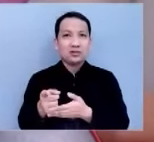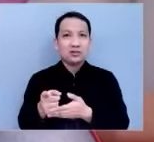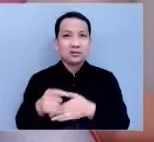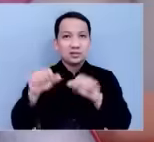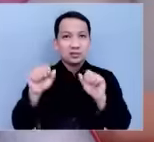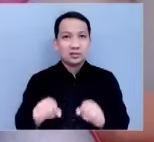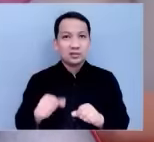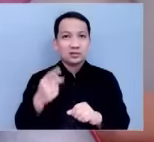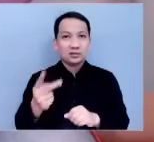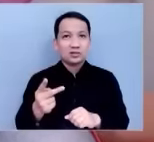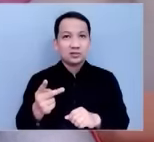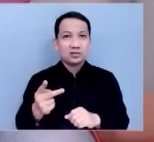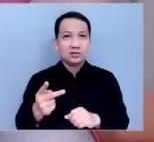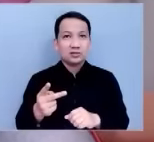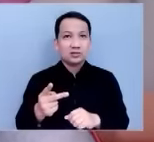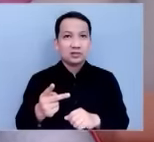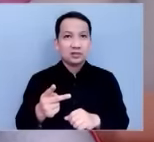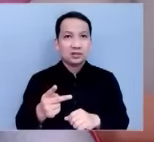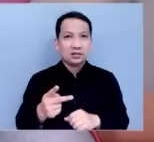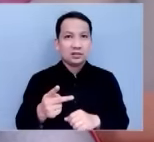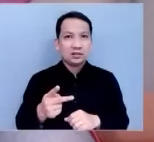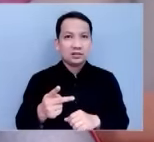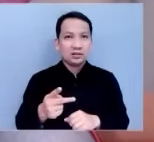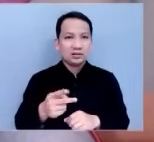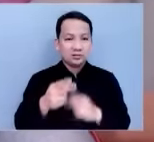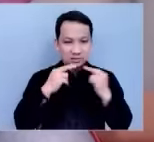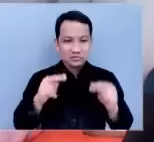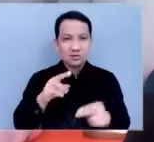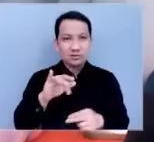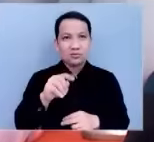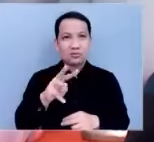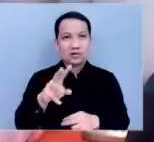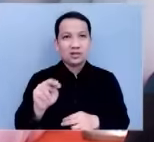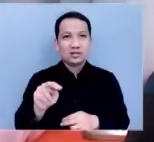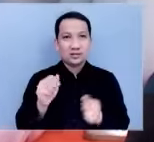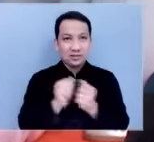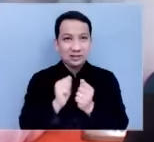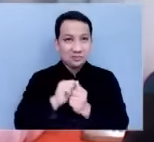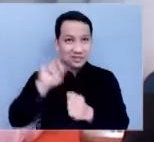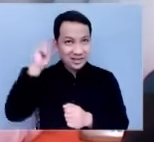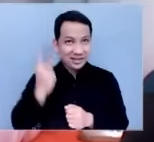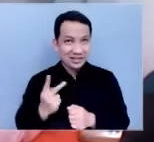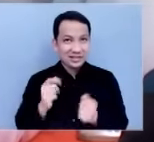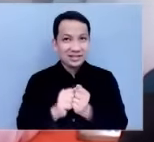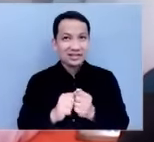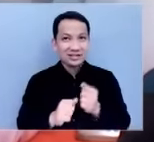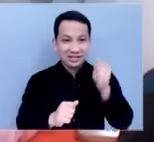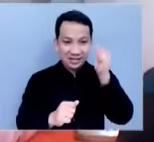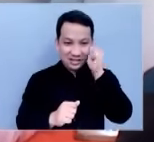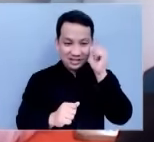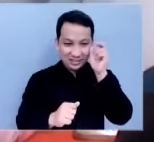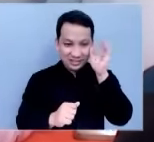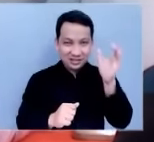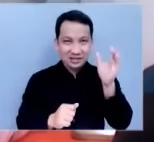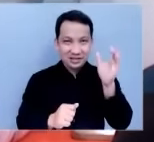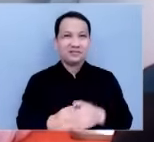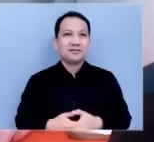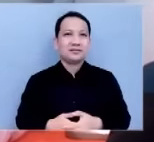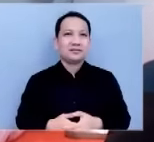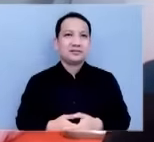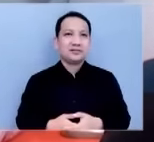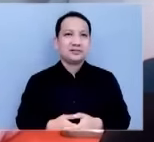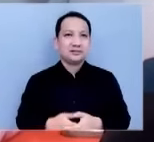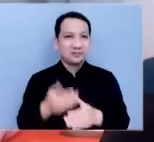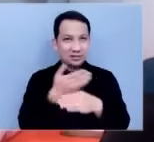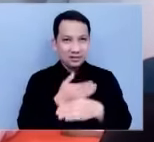ng Balitawanan. Ayun. Wow. Oh, saya-saya nun. Isama si Kalat Garen. Saka si Alex Calieja. So, Gretch, dapat na tayo